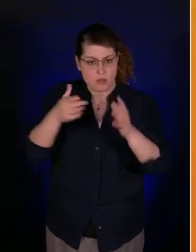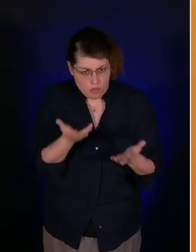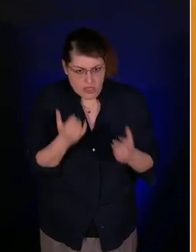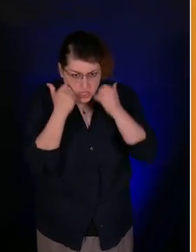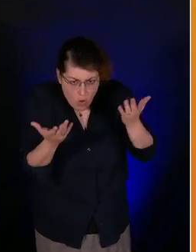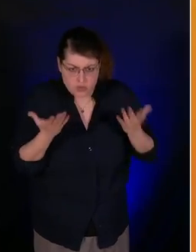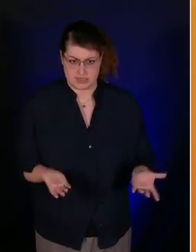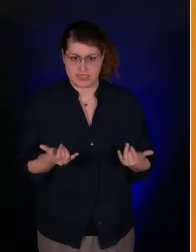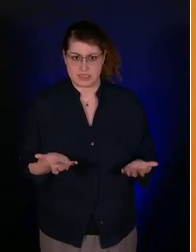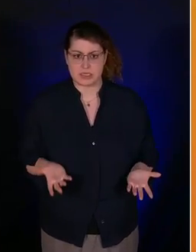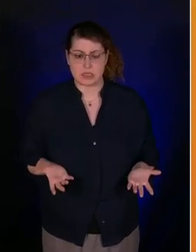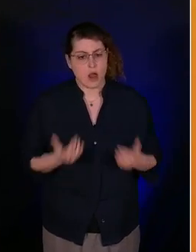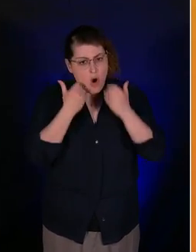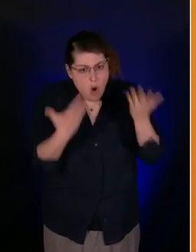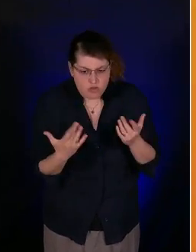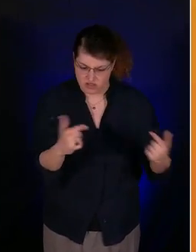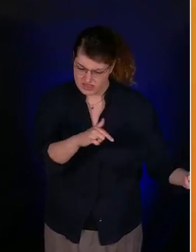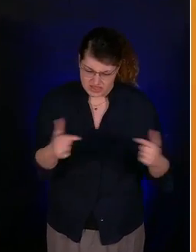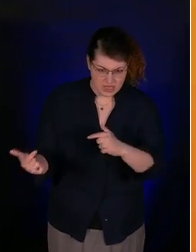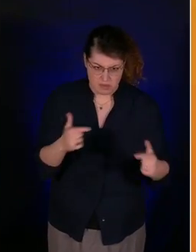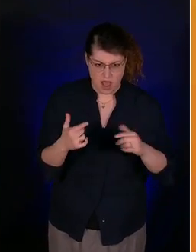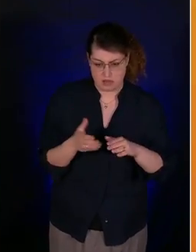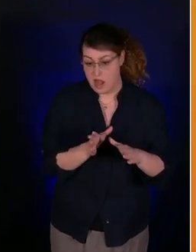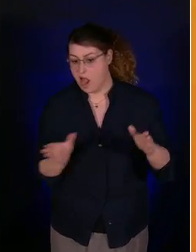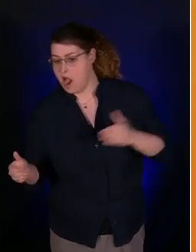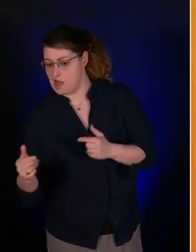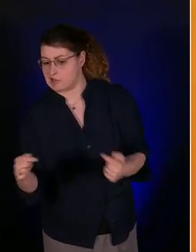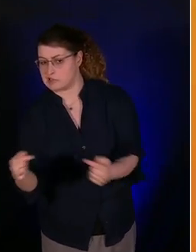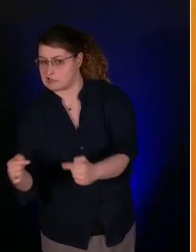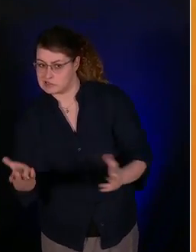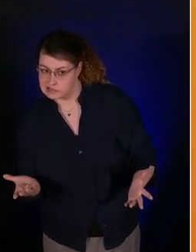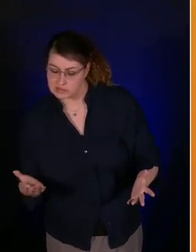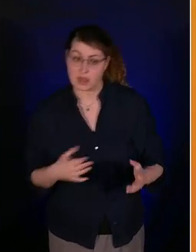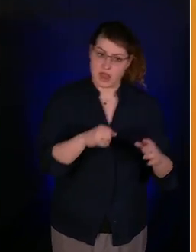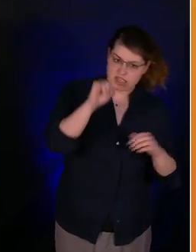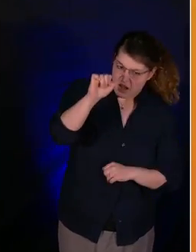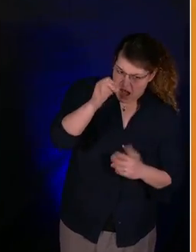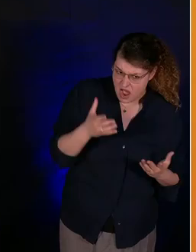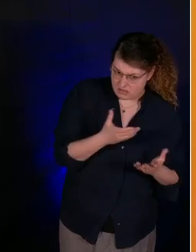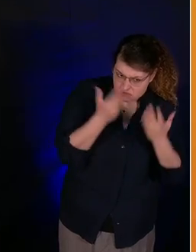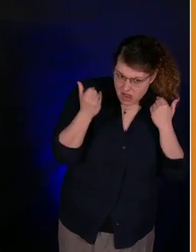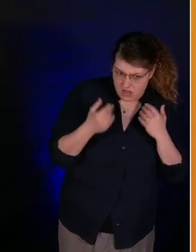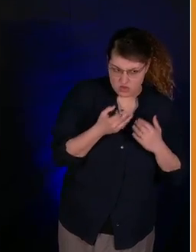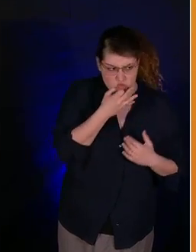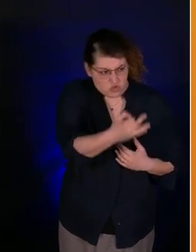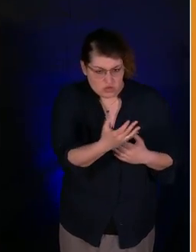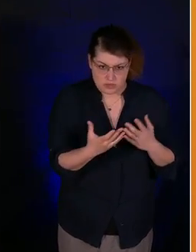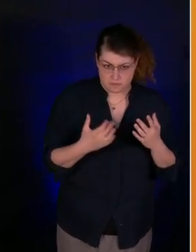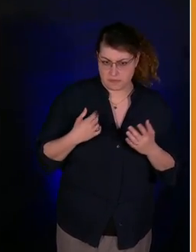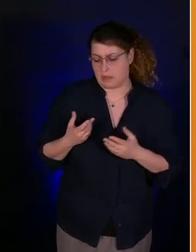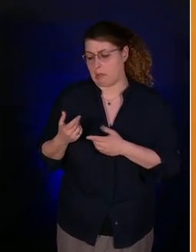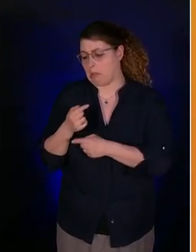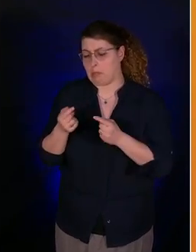CGT. Une CGT où les débats se font dans les coulisses. Une CGT où le camarade, ne sert plus qu'à faire passer les pilules qu'on se met entre